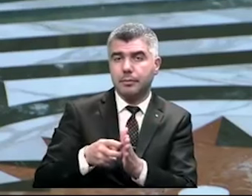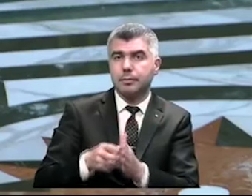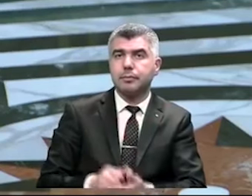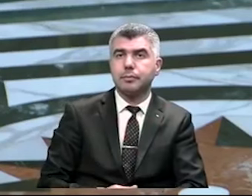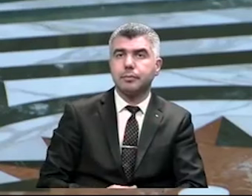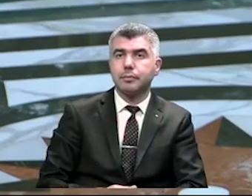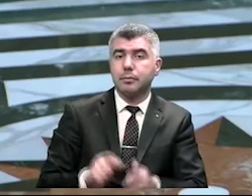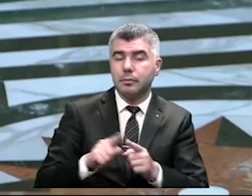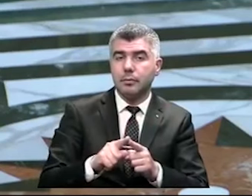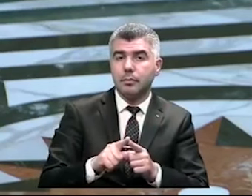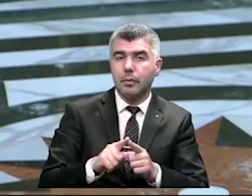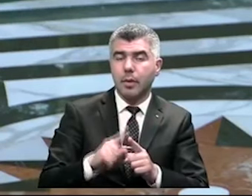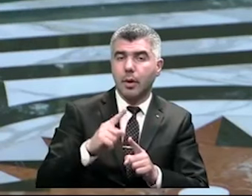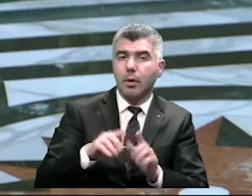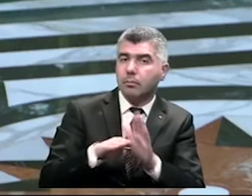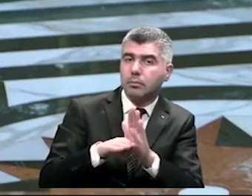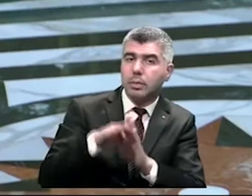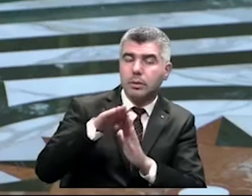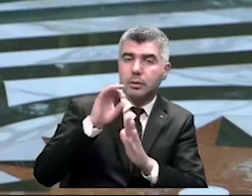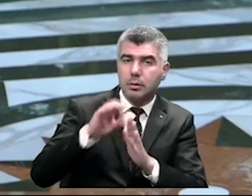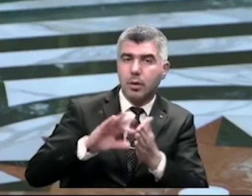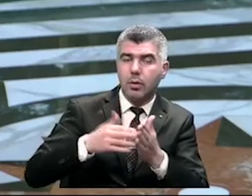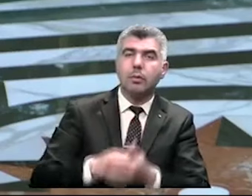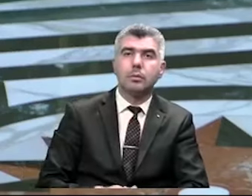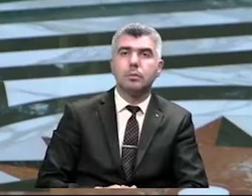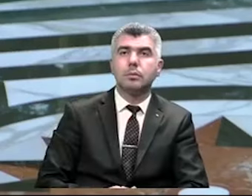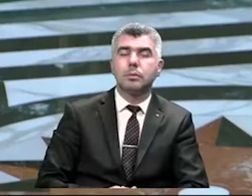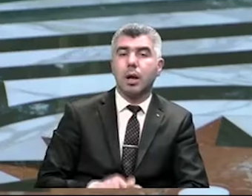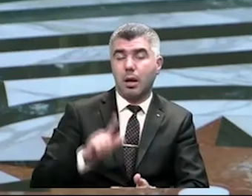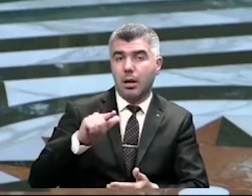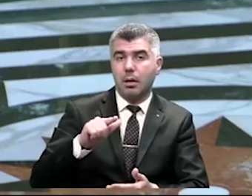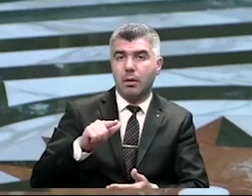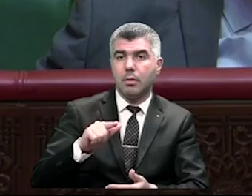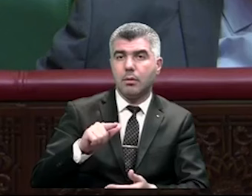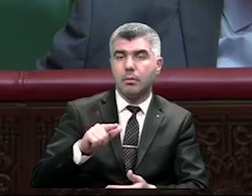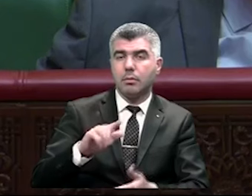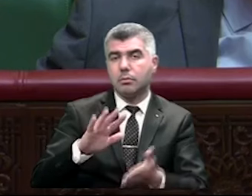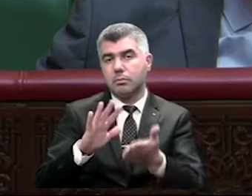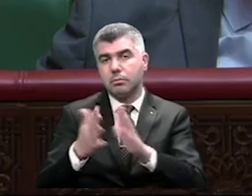يعني الجوده العاليه او ذو الطاقه العاليه اللي غادي خصنا